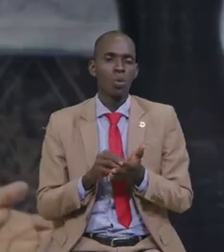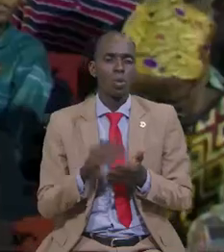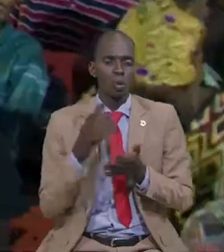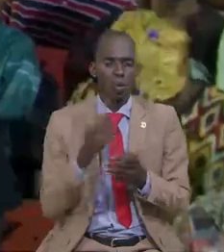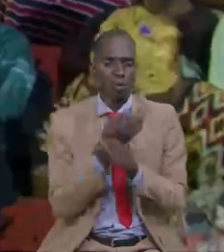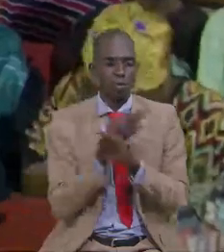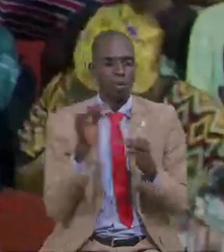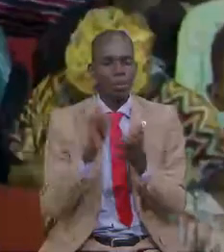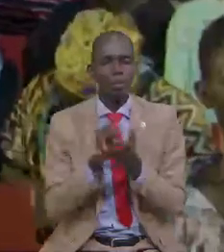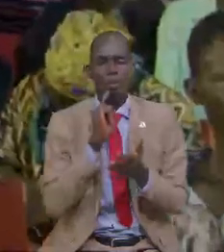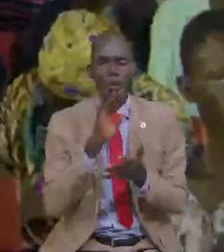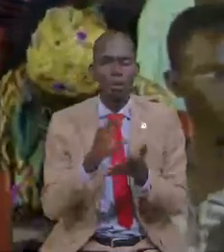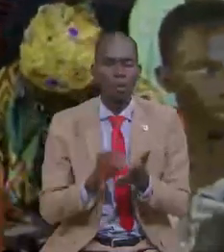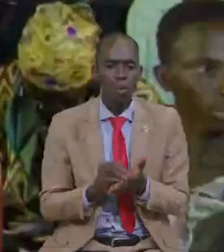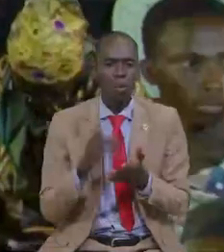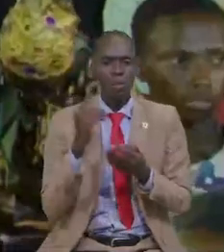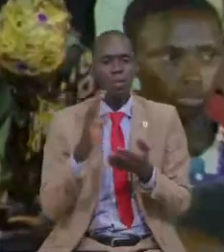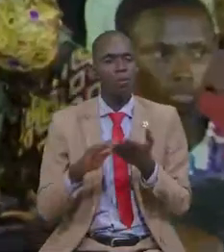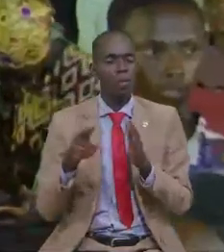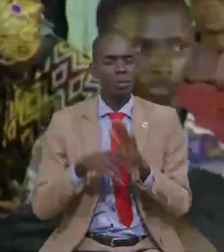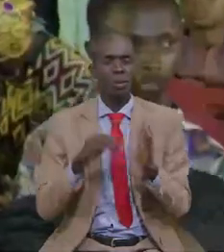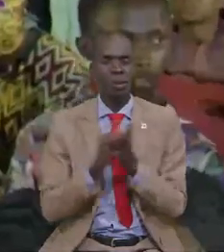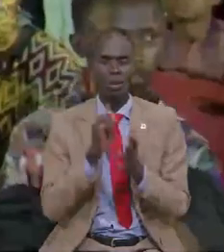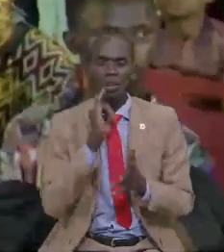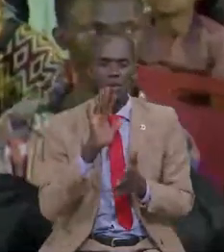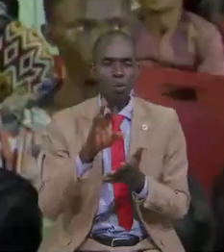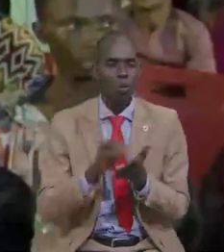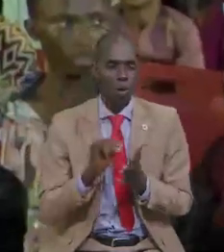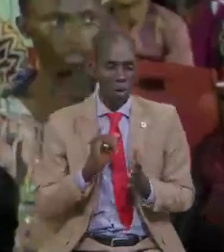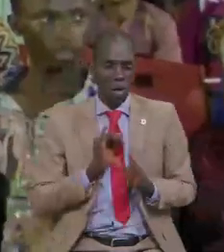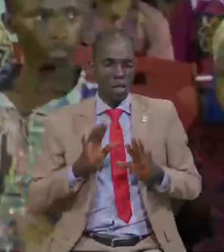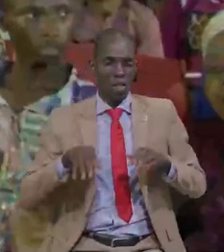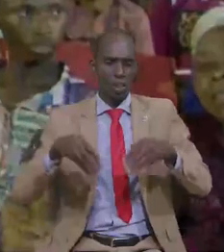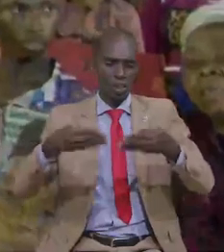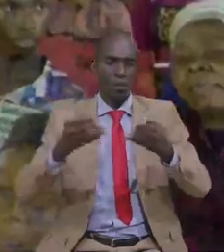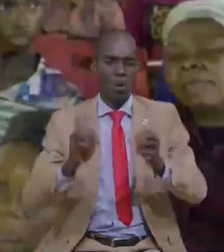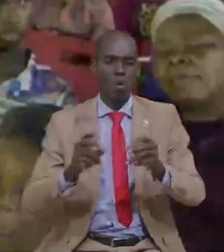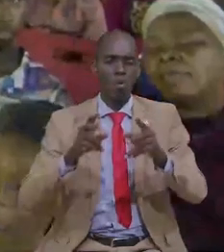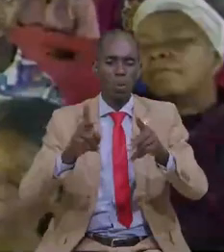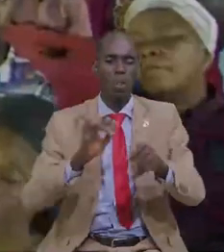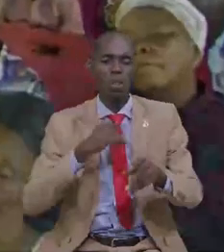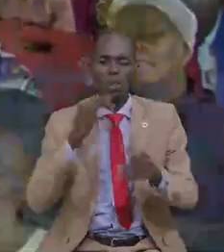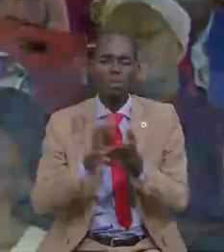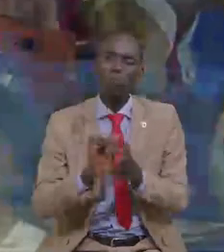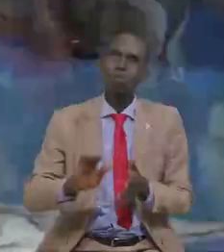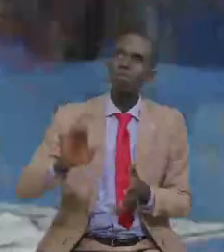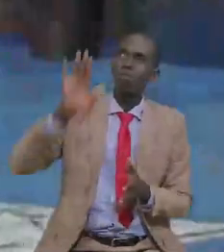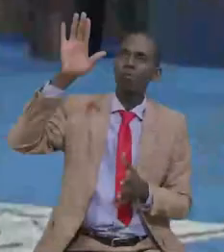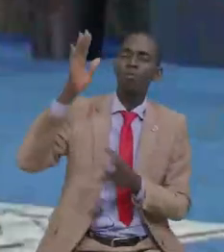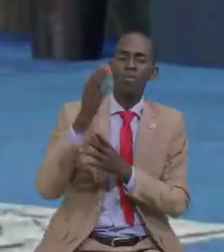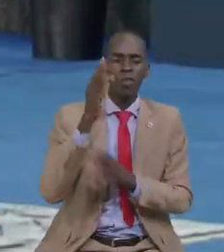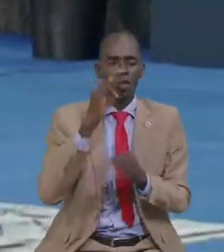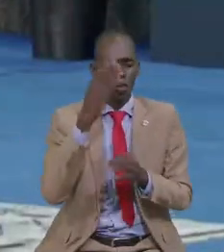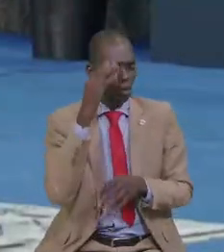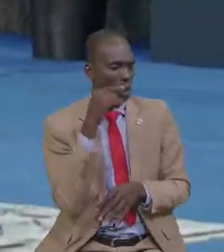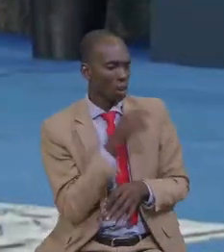La libération qui t'appartient, le pardon qui t'appartient, te donne l'occasion de lever la main. Et si tu